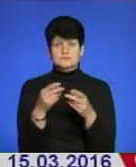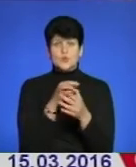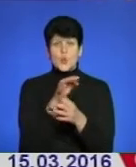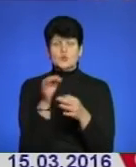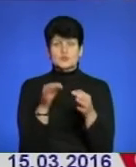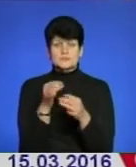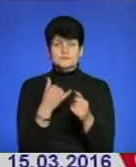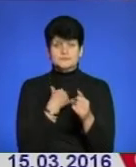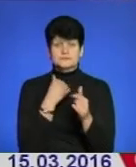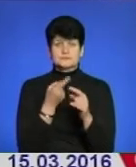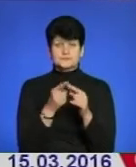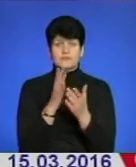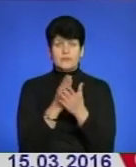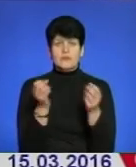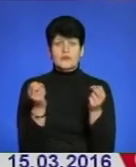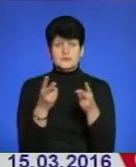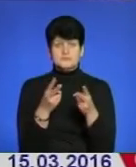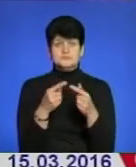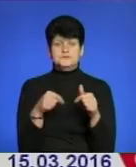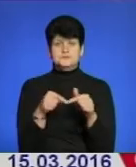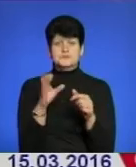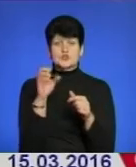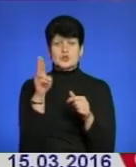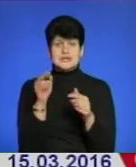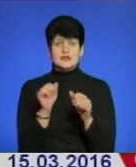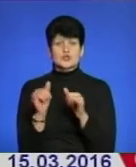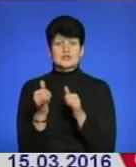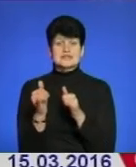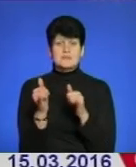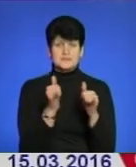для цього є відповідний відділ соціального забезпечення, який